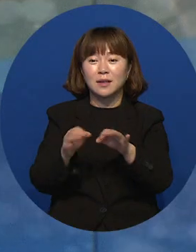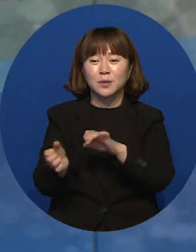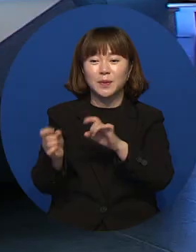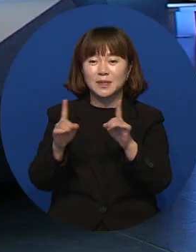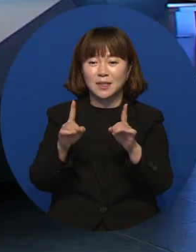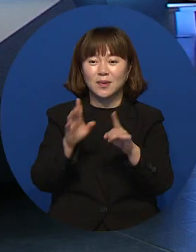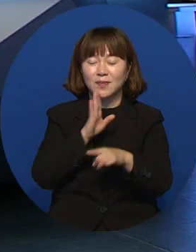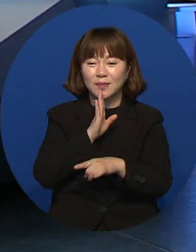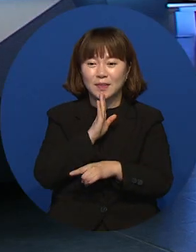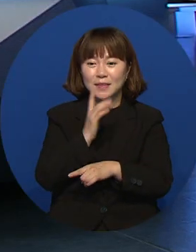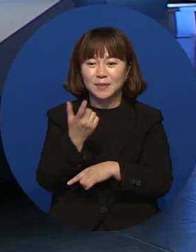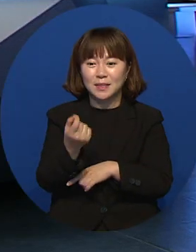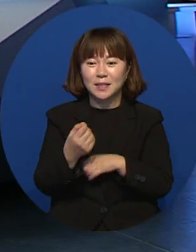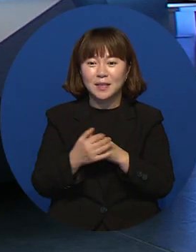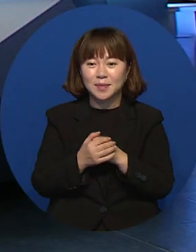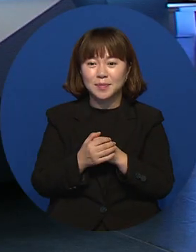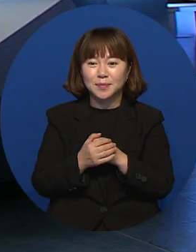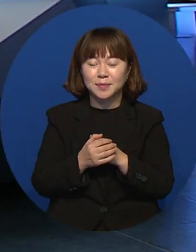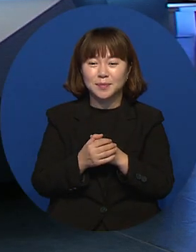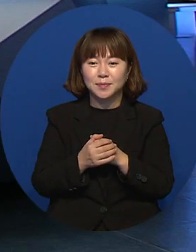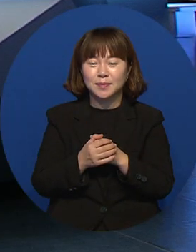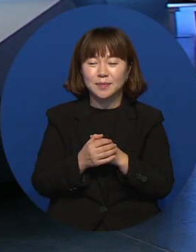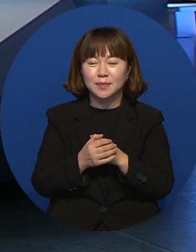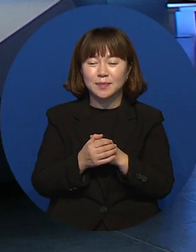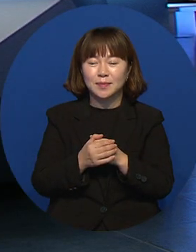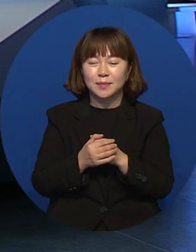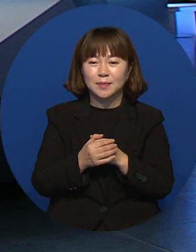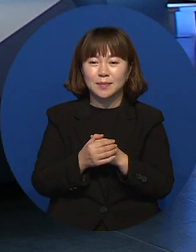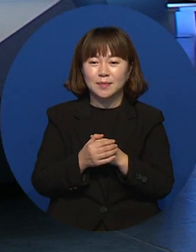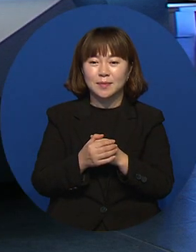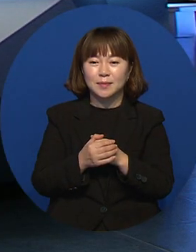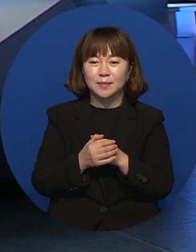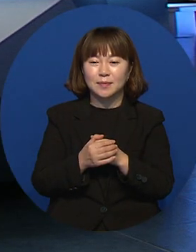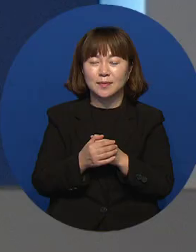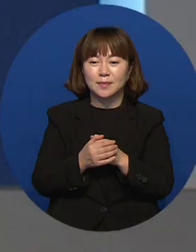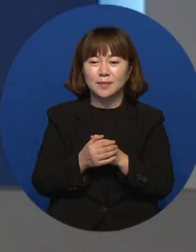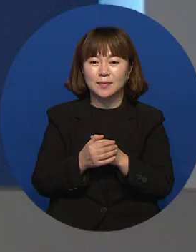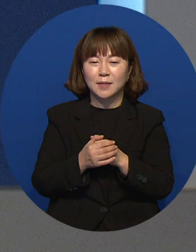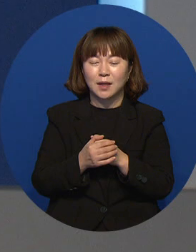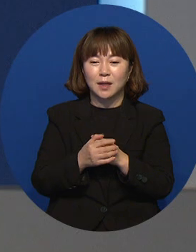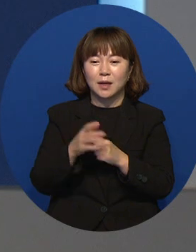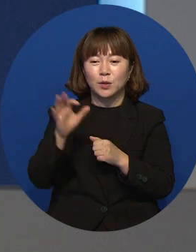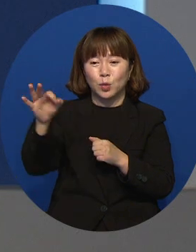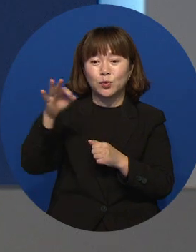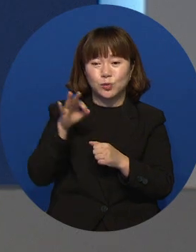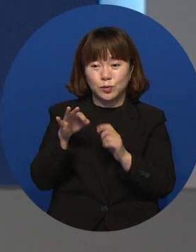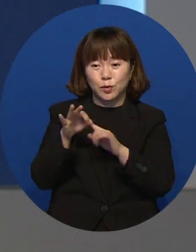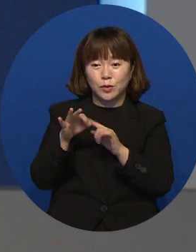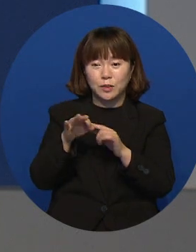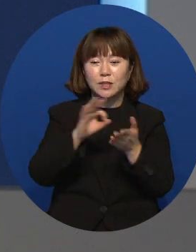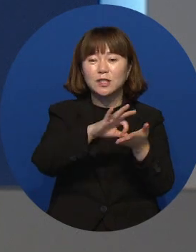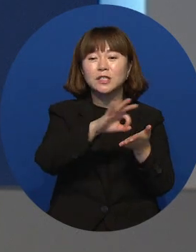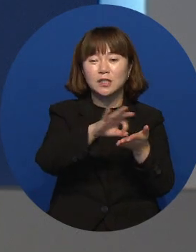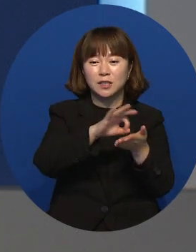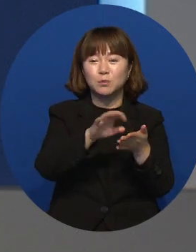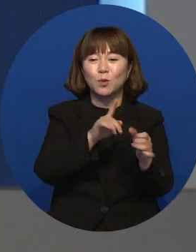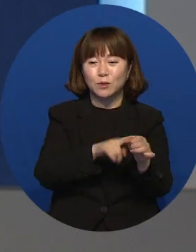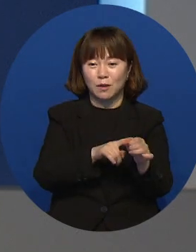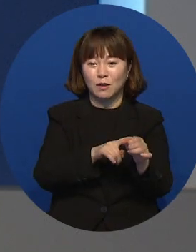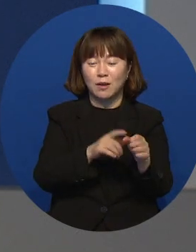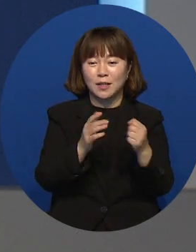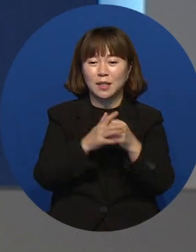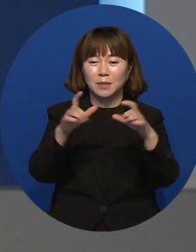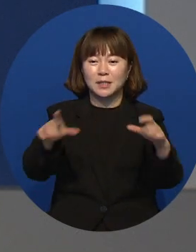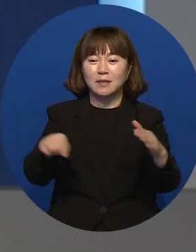이게 무 사람들 심리 되는 그렇지 않습니까 예스 라고 주는 거니까 아무래도 인지 그 지역에서 소개할 수 밖에 없는